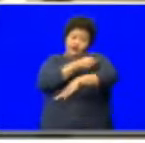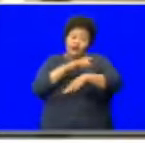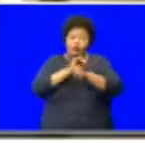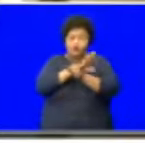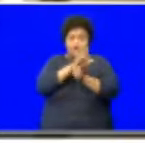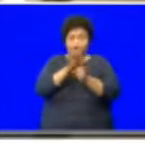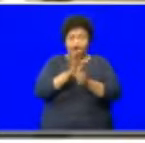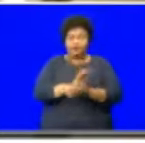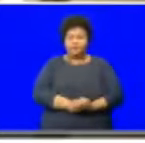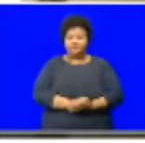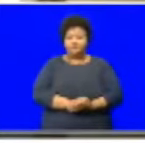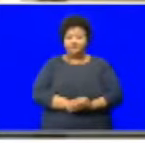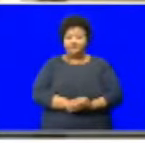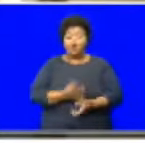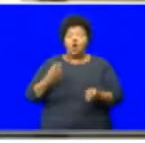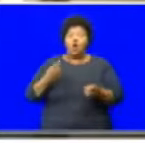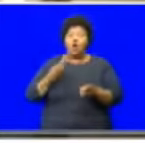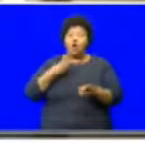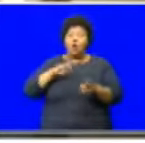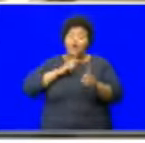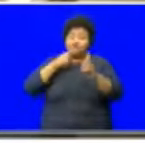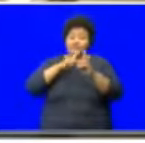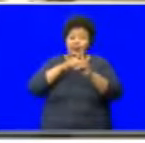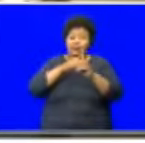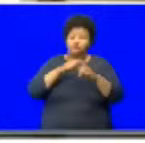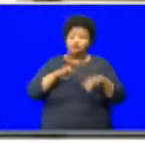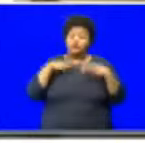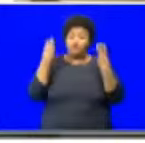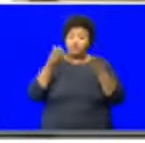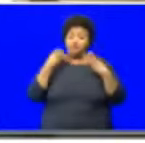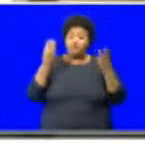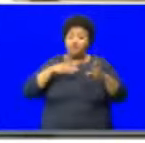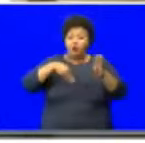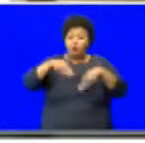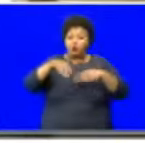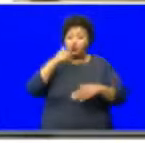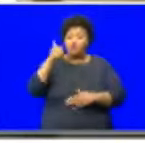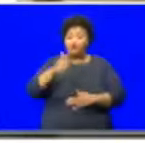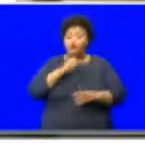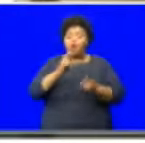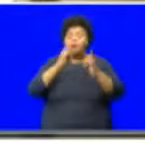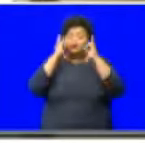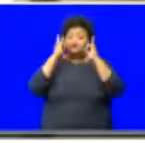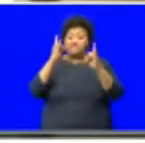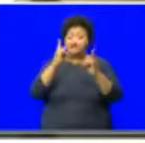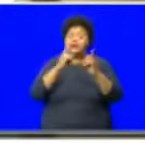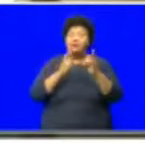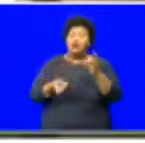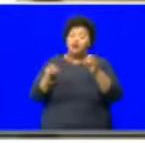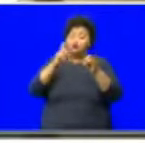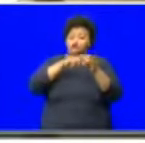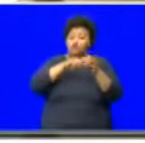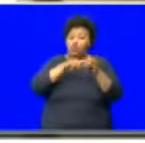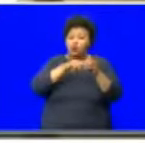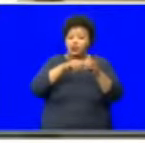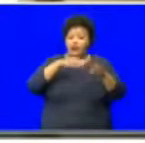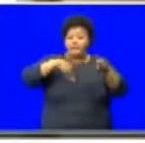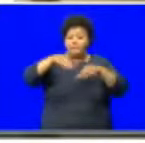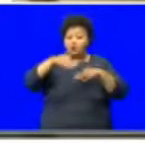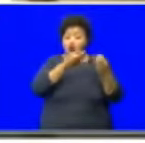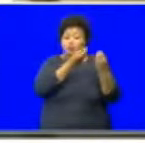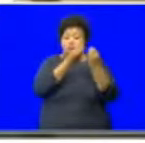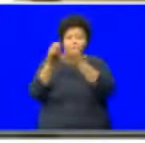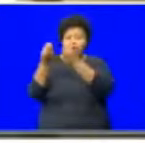bakhone kubuyela kwisitadiyamu kuyobukela ibhola. Sesilitiko letempilo-ke silethe libandla nalaba